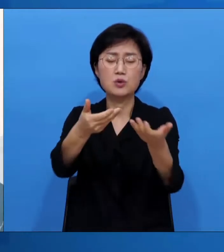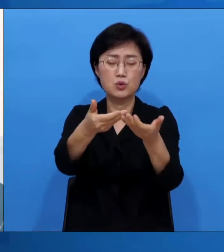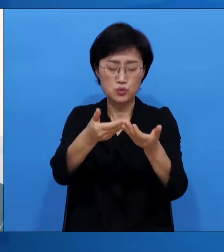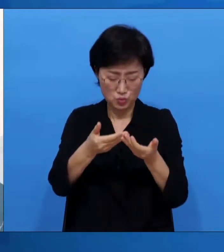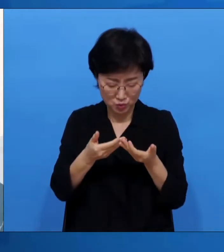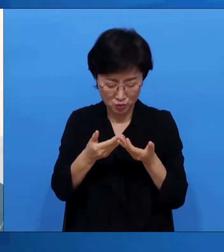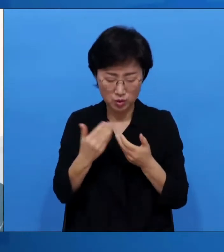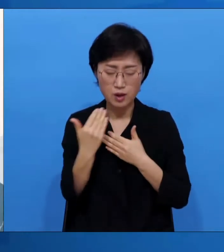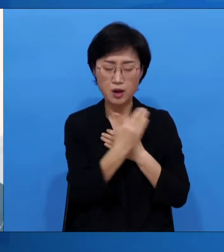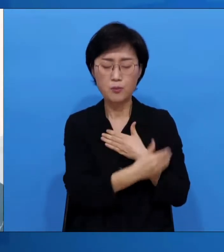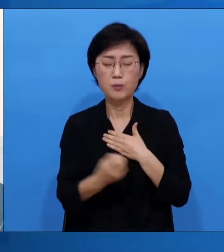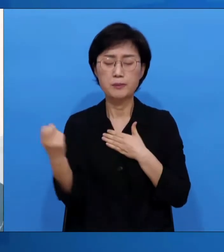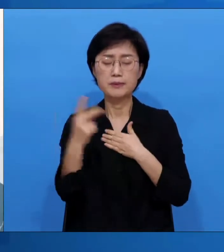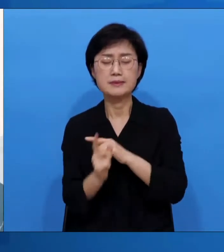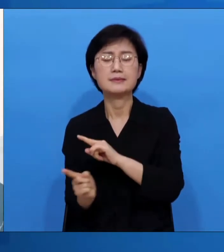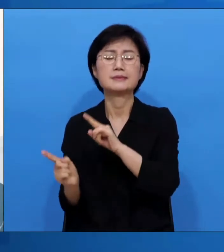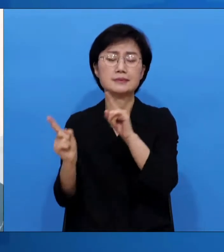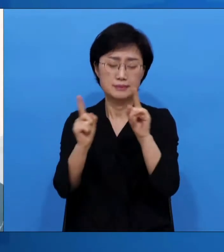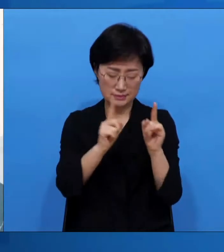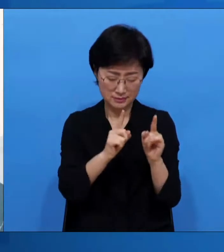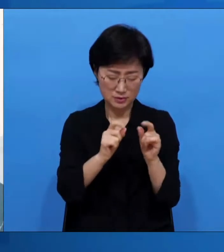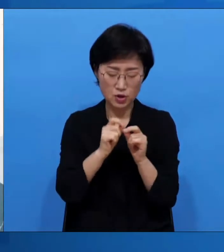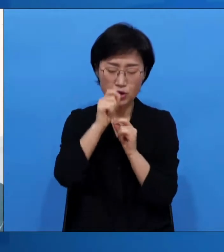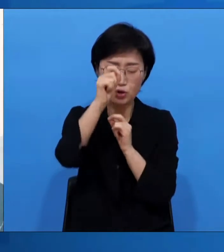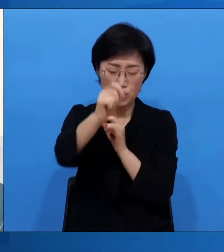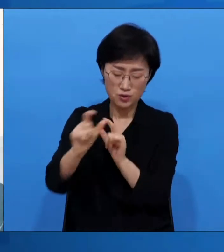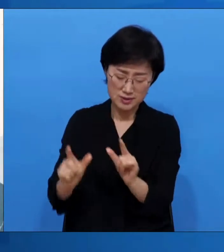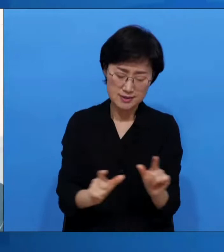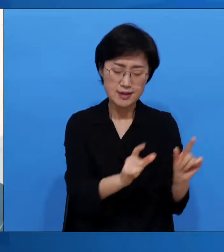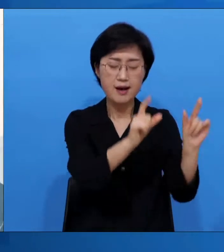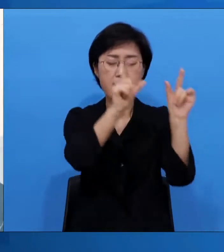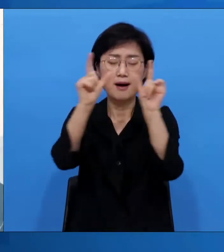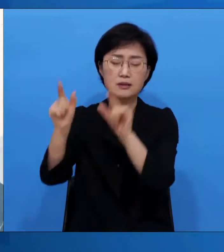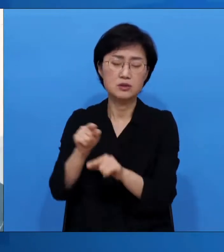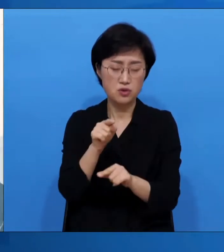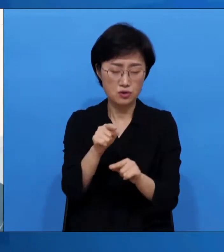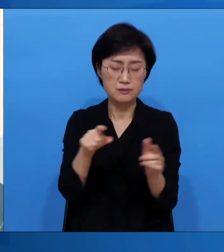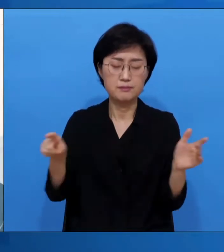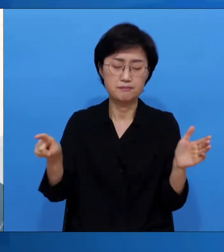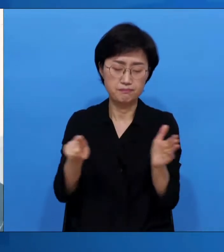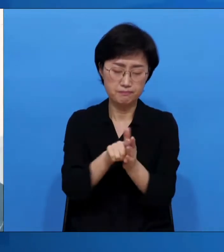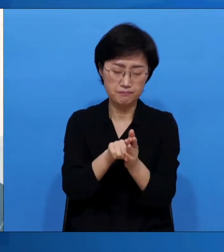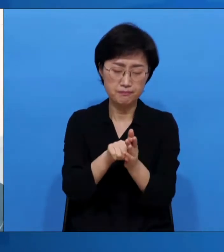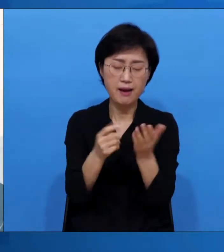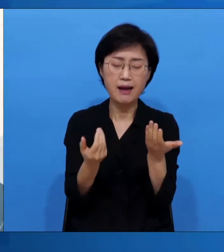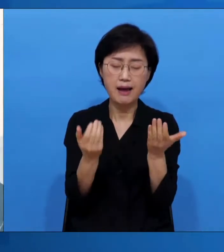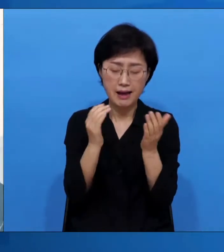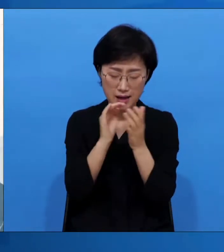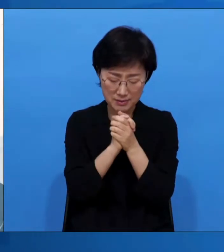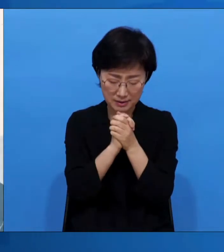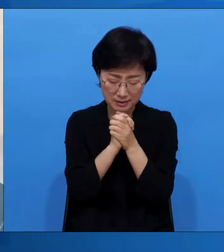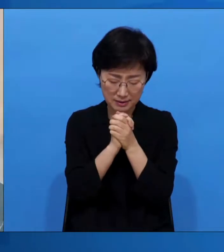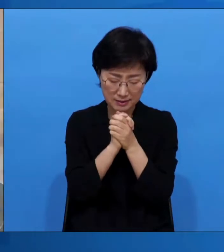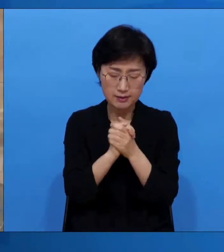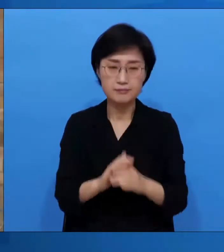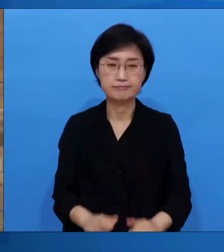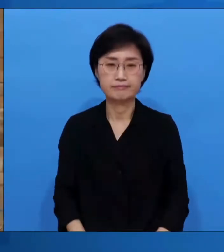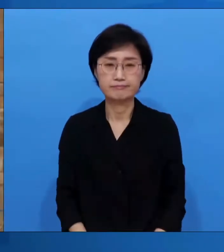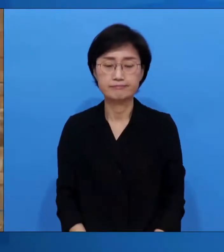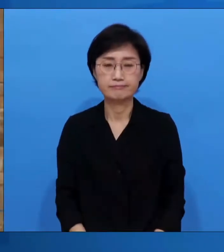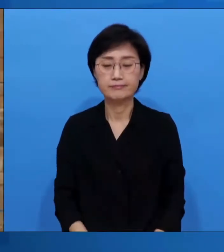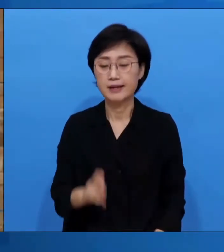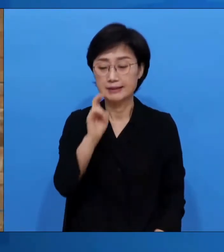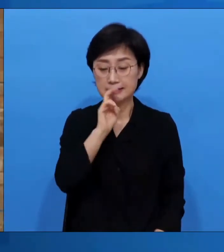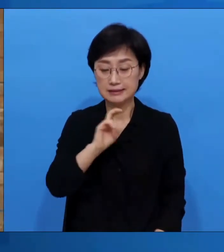사하여 주시는 것과 몸이 다시 사는 것과 영원히 사는 것을 믿사옵나이다. 아멘. 우리